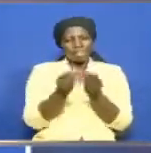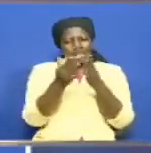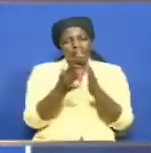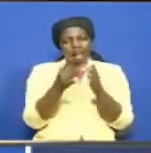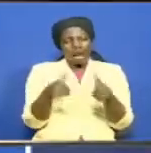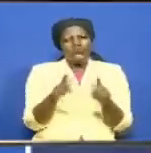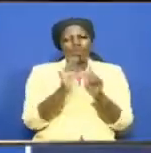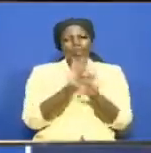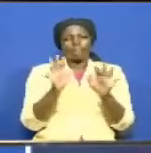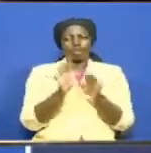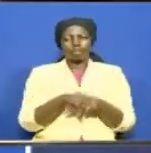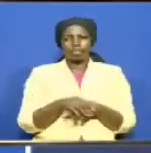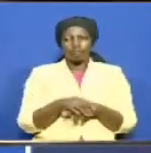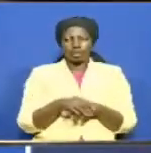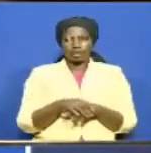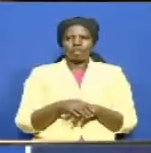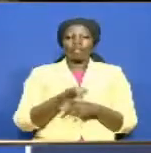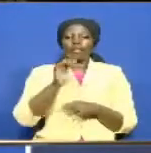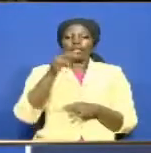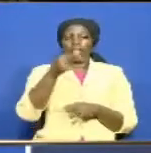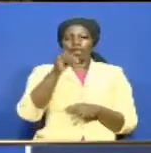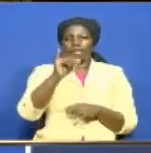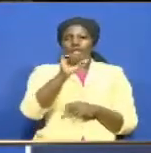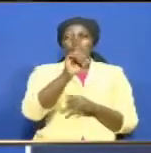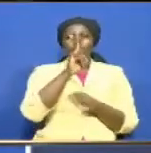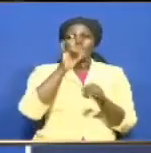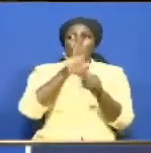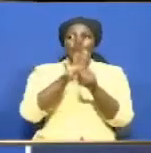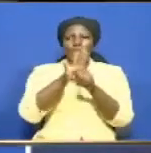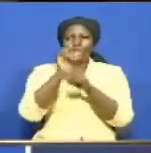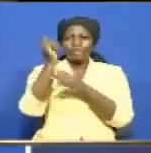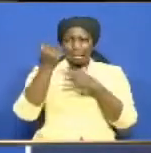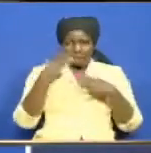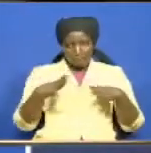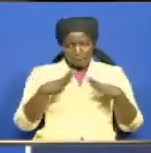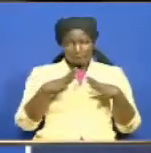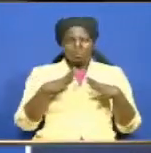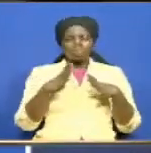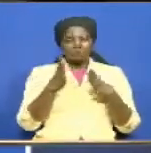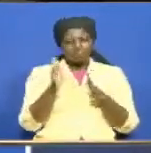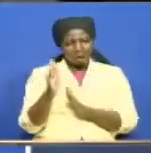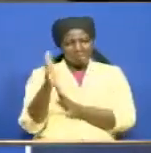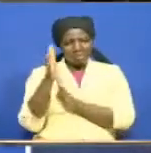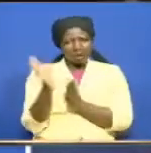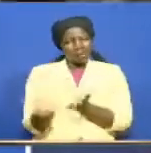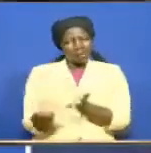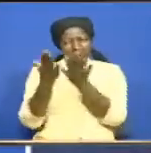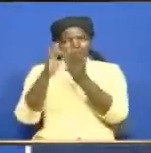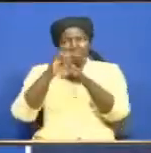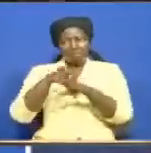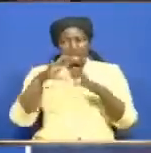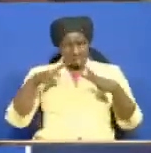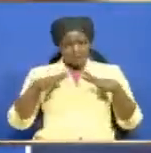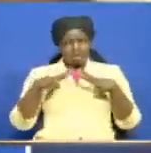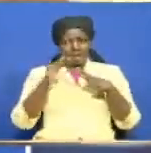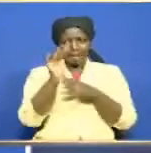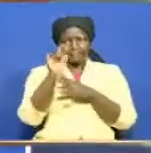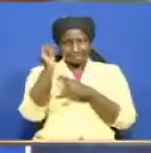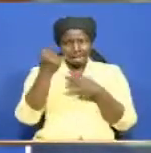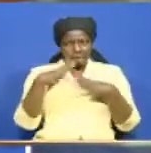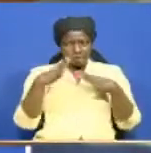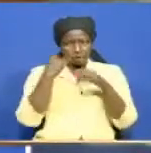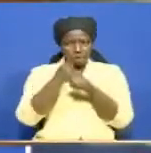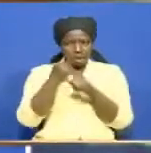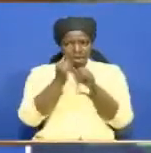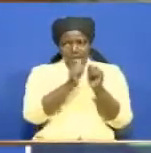Mutyambai amewahakikishia Wakenya kwamba usalama utaimarishwa wakati wa likizo ya Pasaka, huku akiwahimiza Wakenya kushirikiana na maafisa